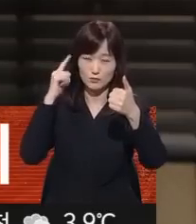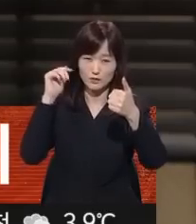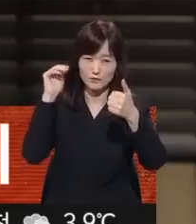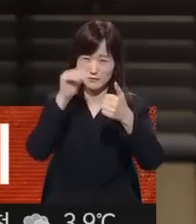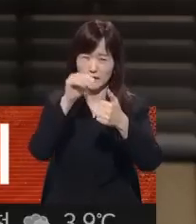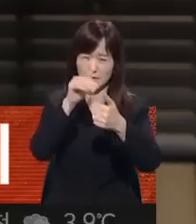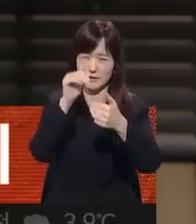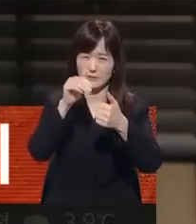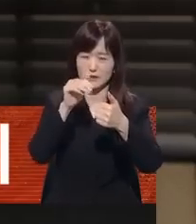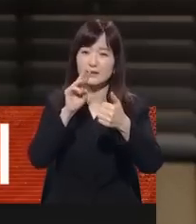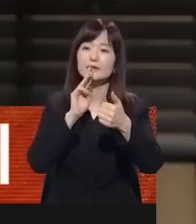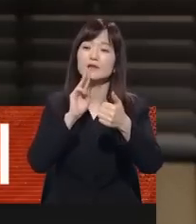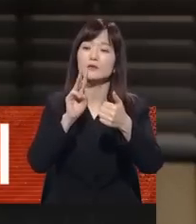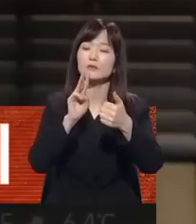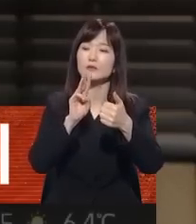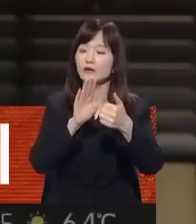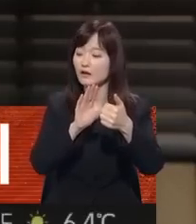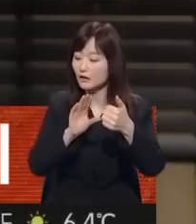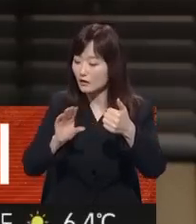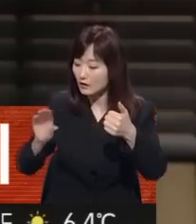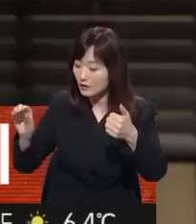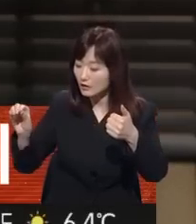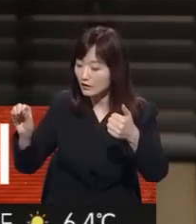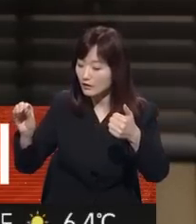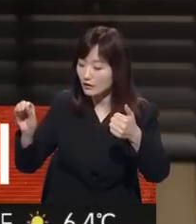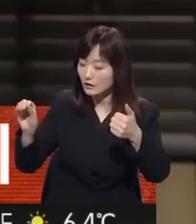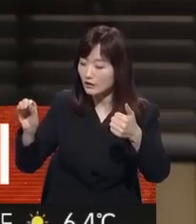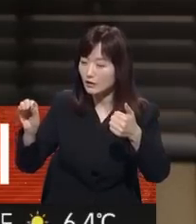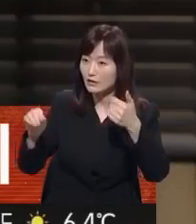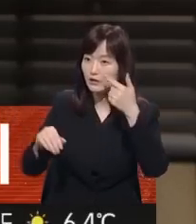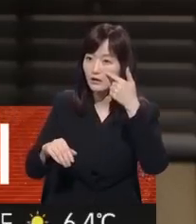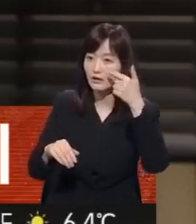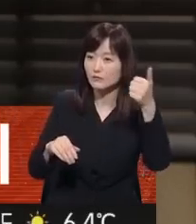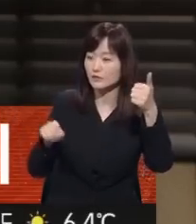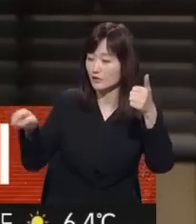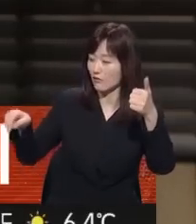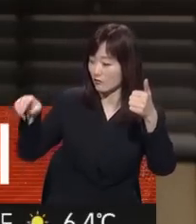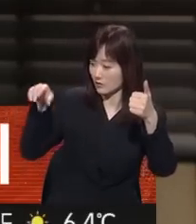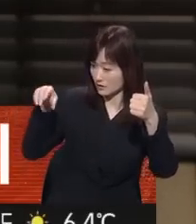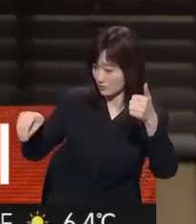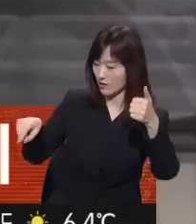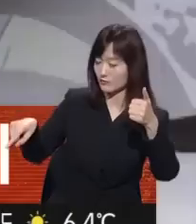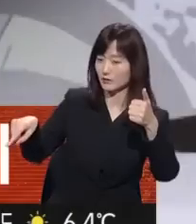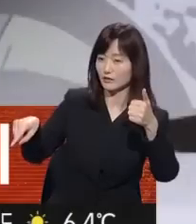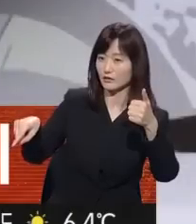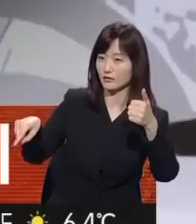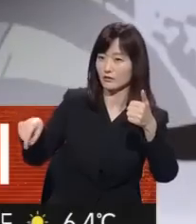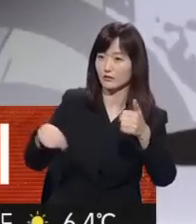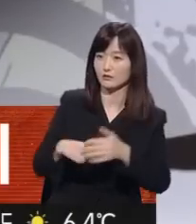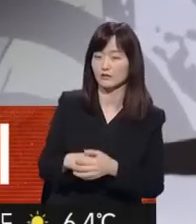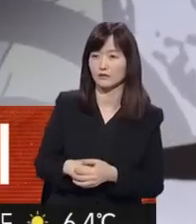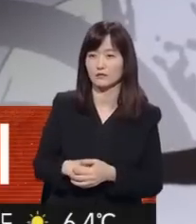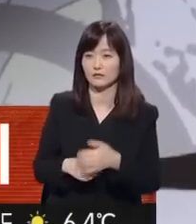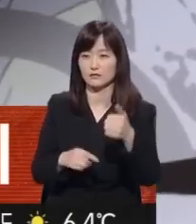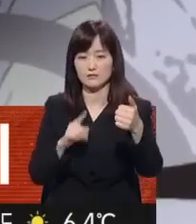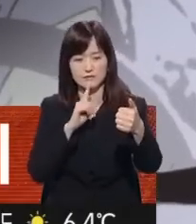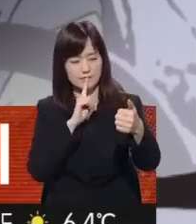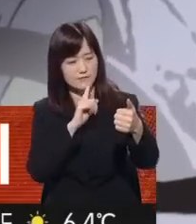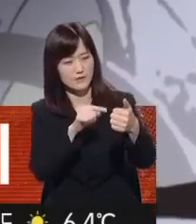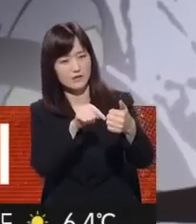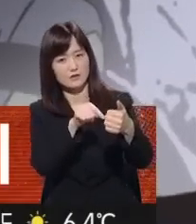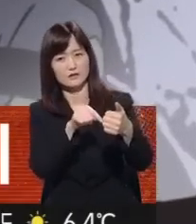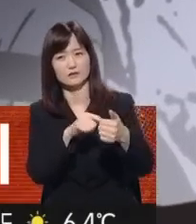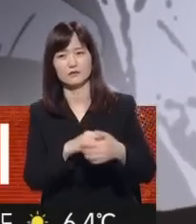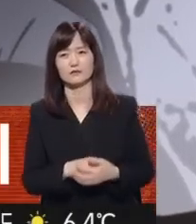그리고 그냥 자리를 뜨려고 하니까 아버님께서 막 거기서라고 외치니까 거기에 아버지에게 비열한 웃음을 하고 우리가